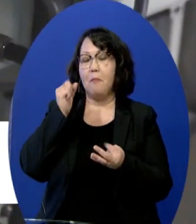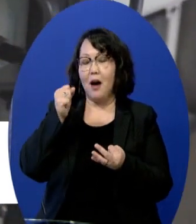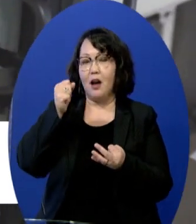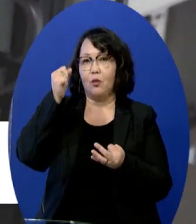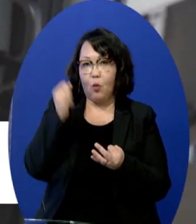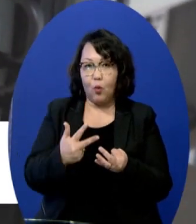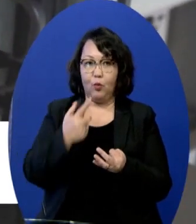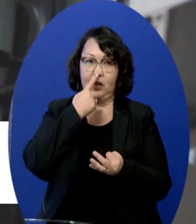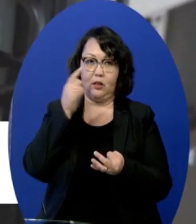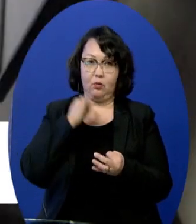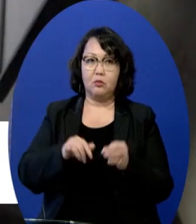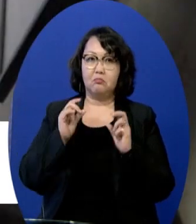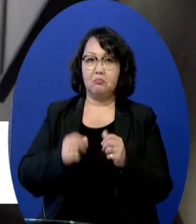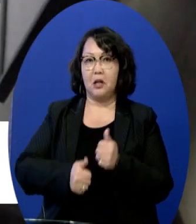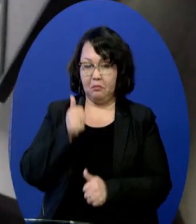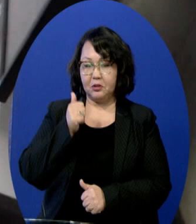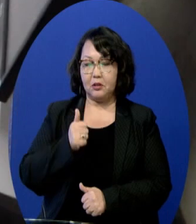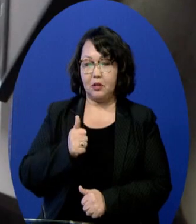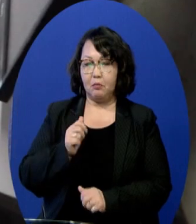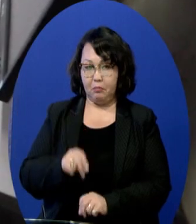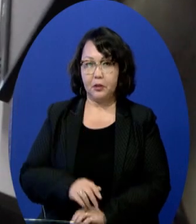улсын дараа орох 3 дахь улс болох юм